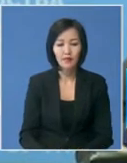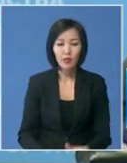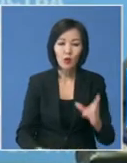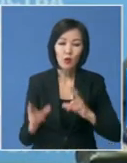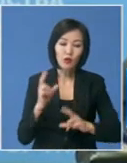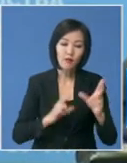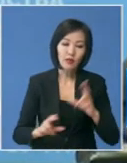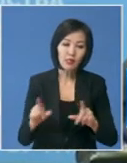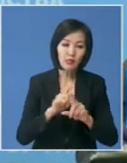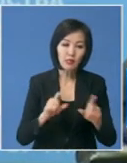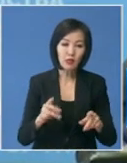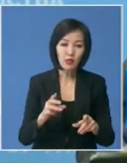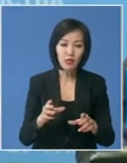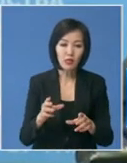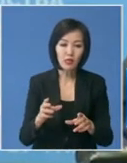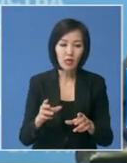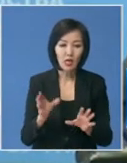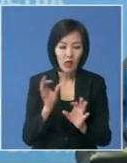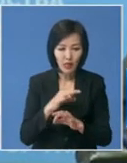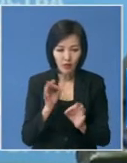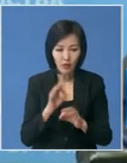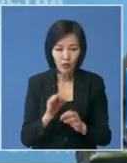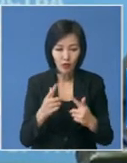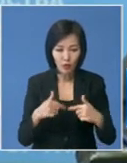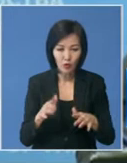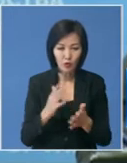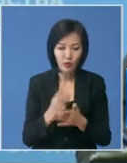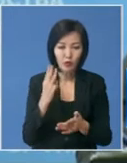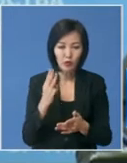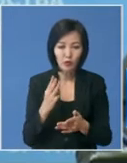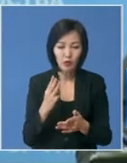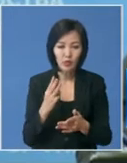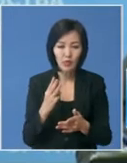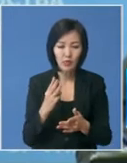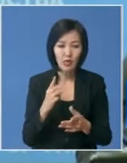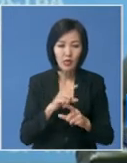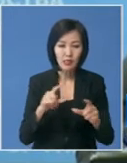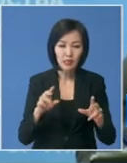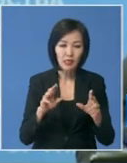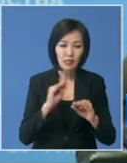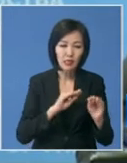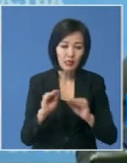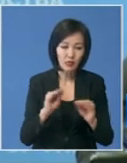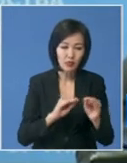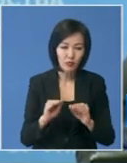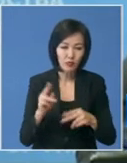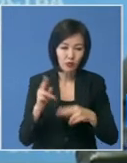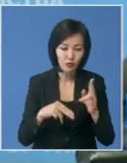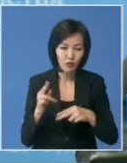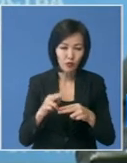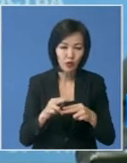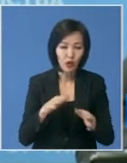Университет қабырғасында 3 лаборатория құрылып жатыр. Білімгерлер онда 3 нысандарды салу жөнінде толықтай білім алатын болады. Жаңа